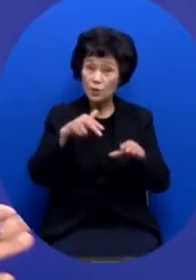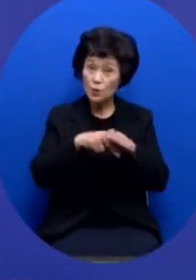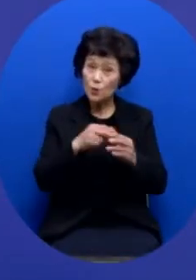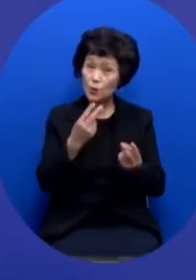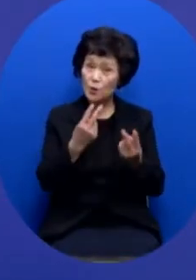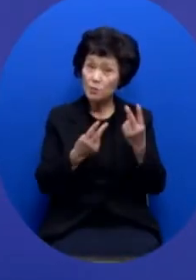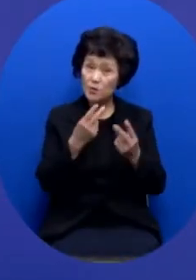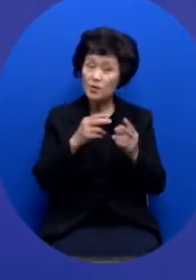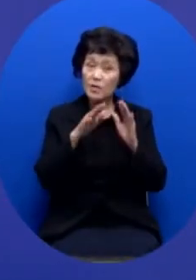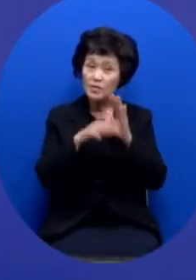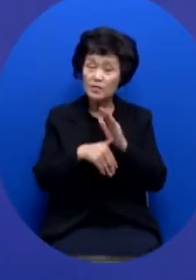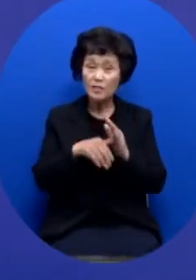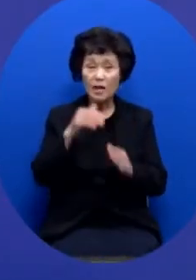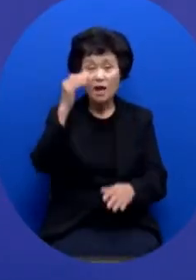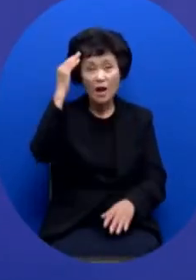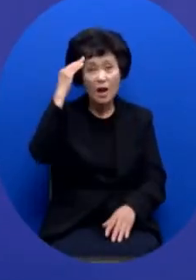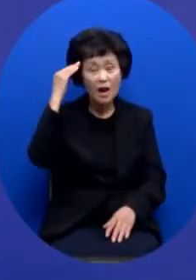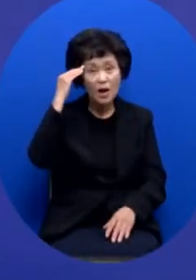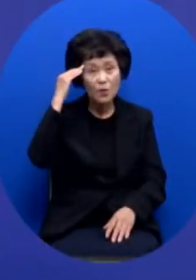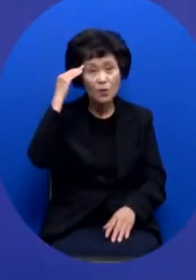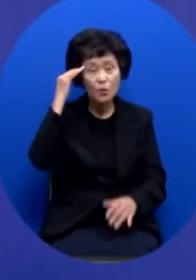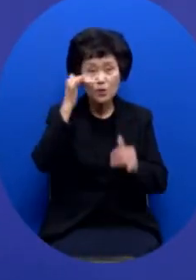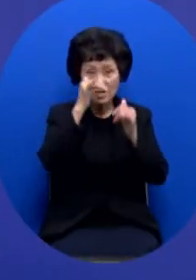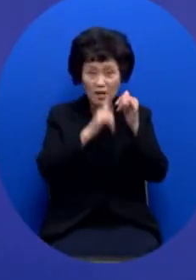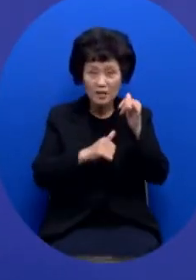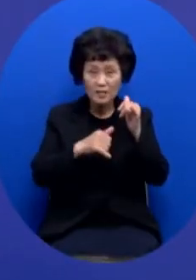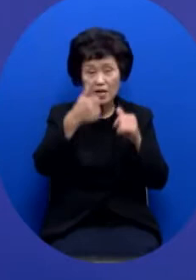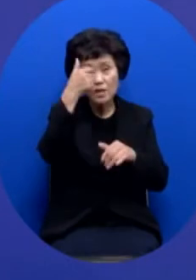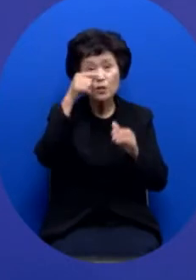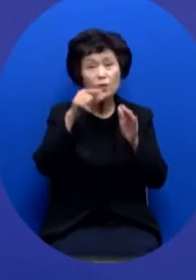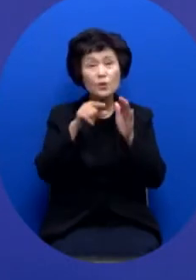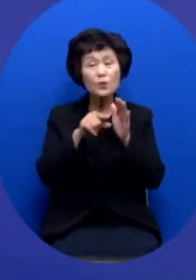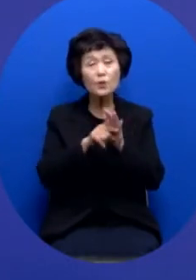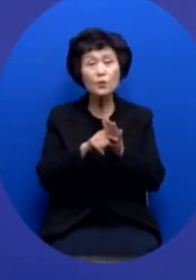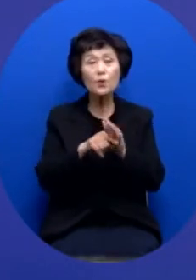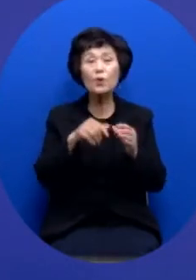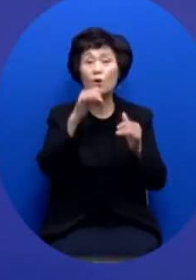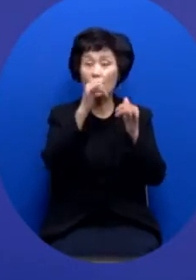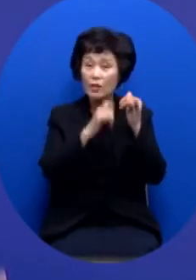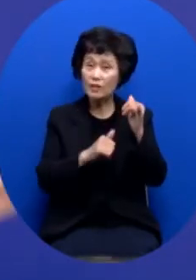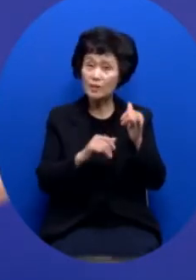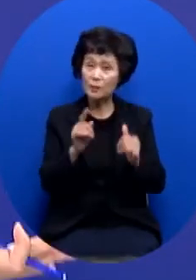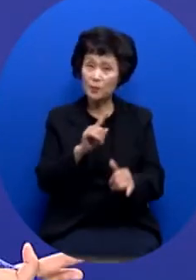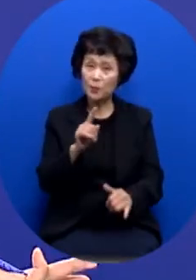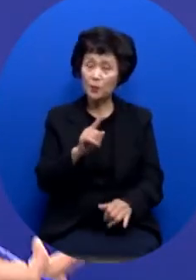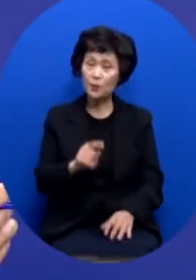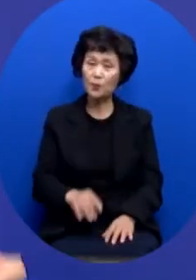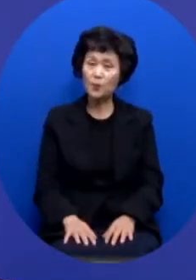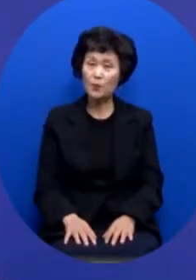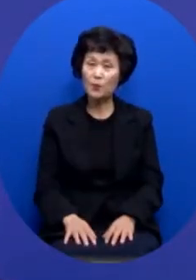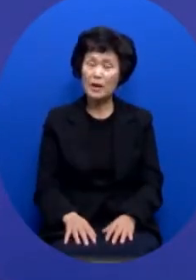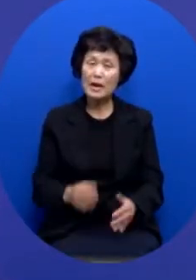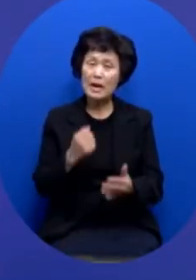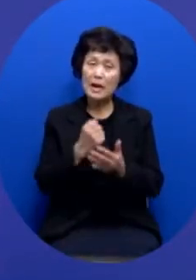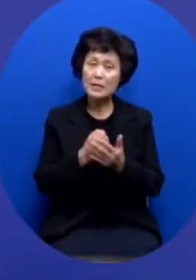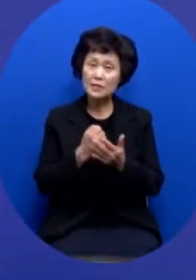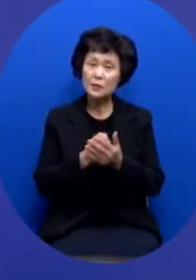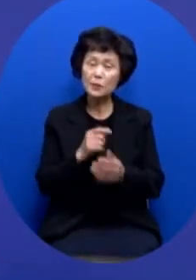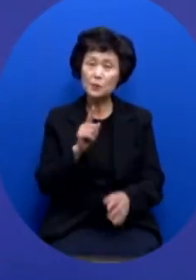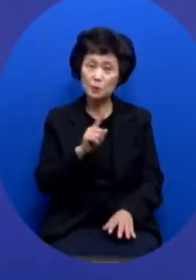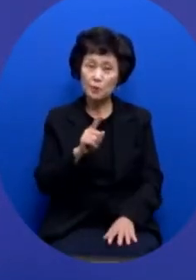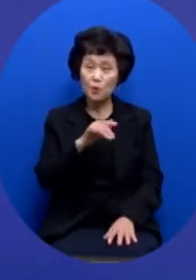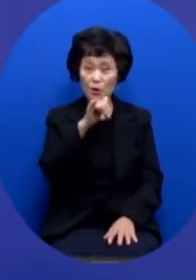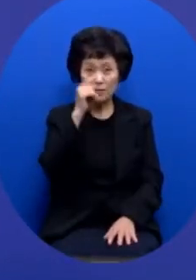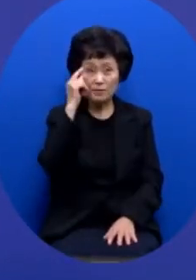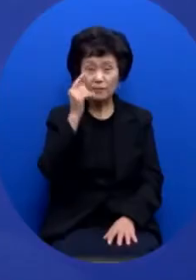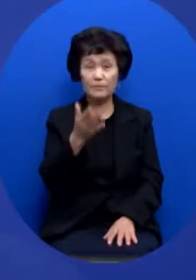비교했을 때 한국교회 기독교 역사 문화 관리와 보존 현실은 좀 어떻게 보시는지 뭐 종교부 기자로서 아쉬운 점들이